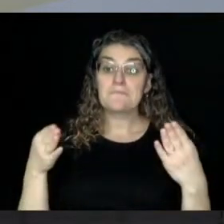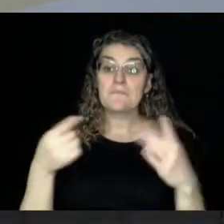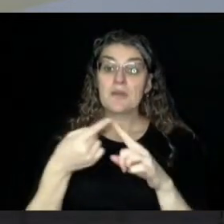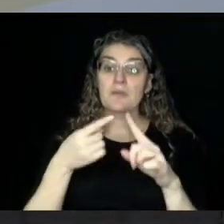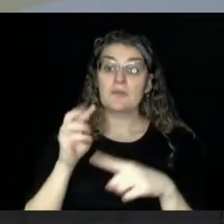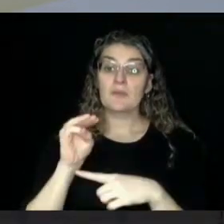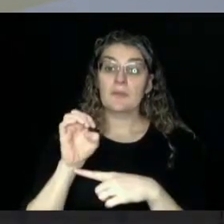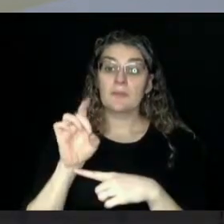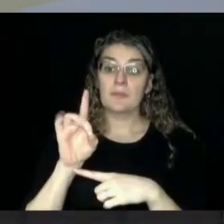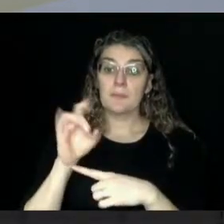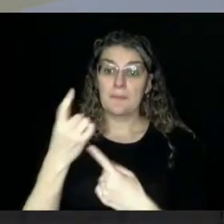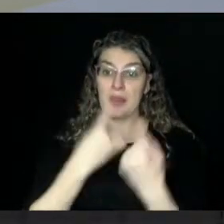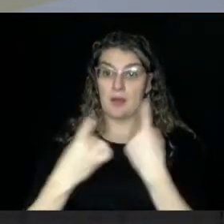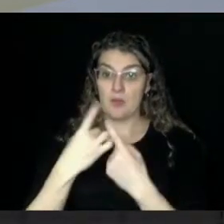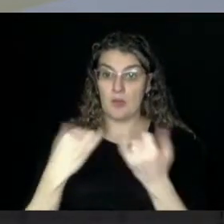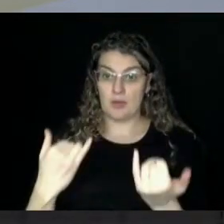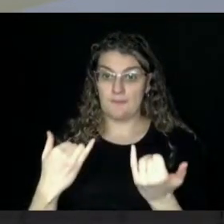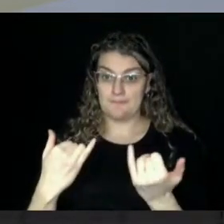media.